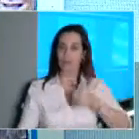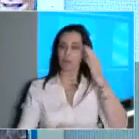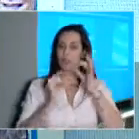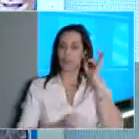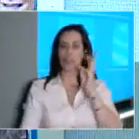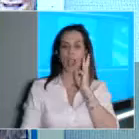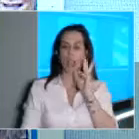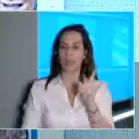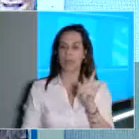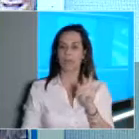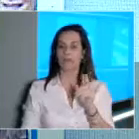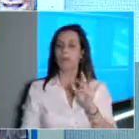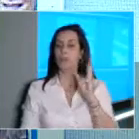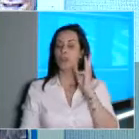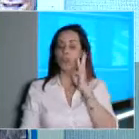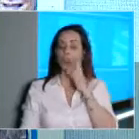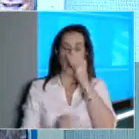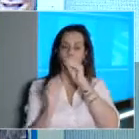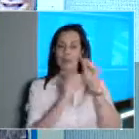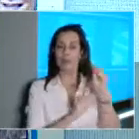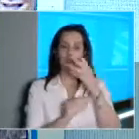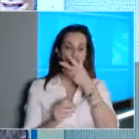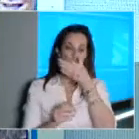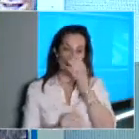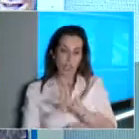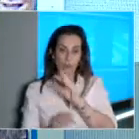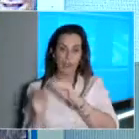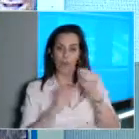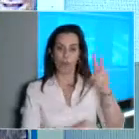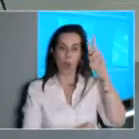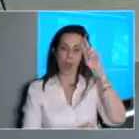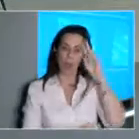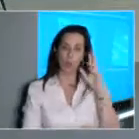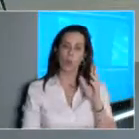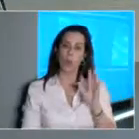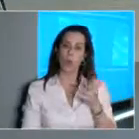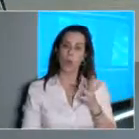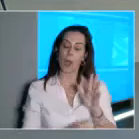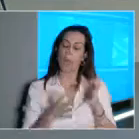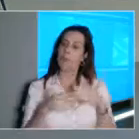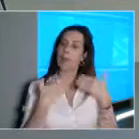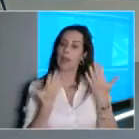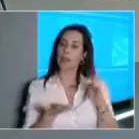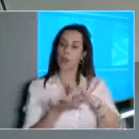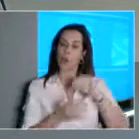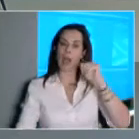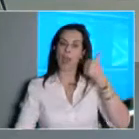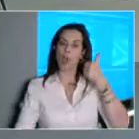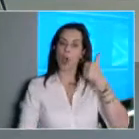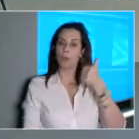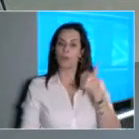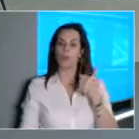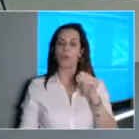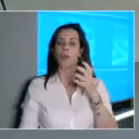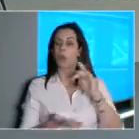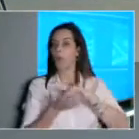חוששים שקד עלולה לעזוב לליכוד ברגע שתוכל. הם כנראה פוחדים לתת לה את המקום הראשון או